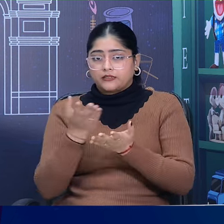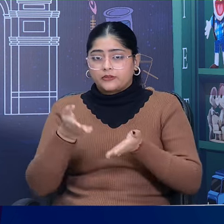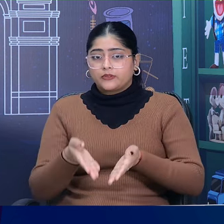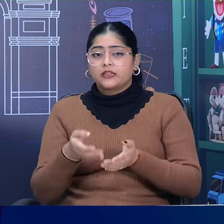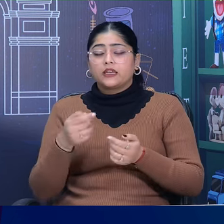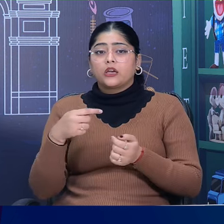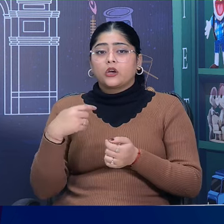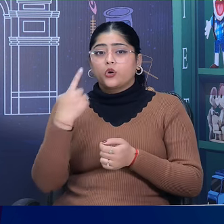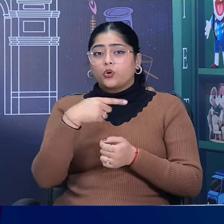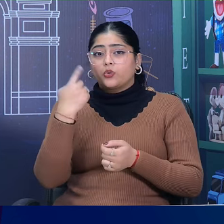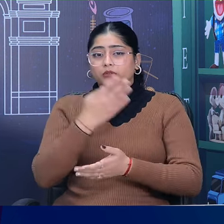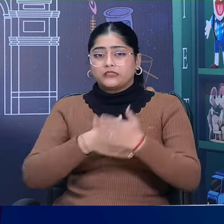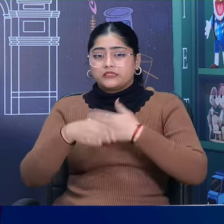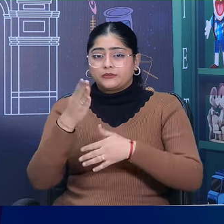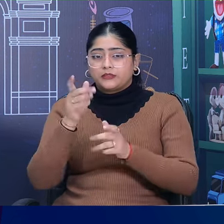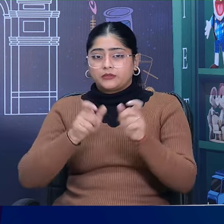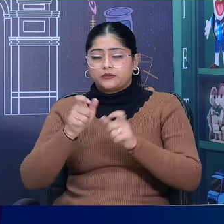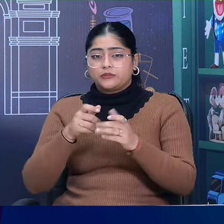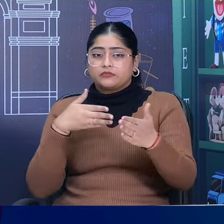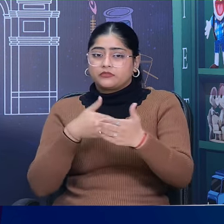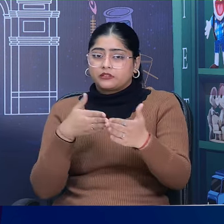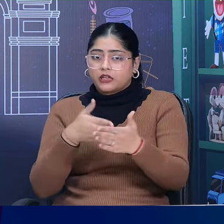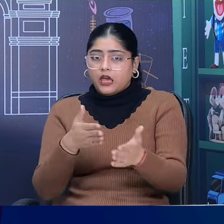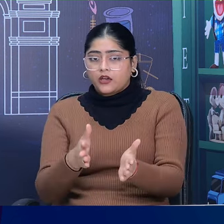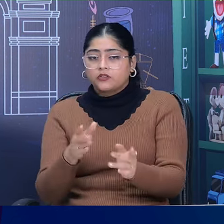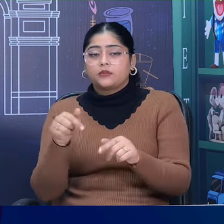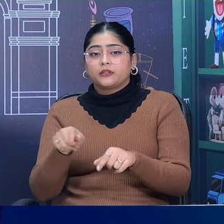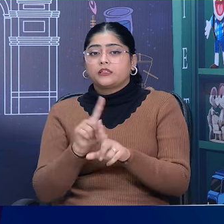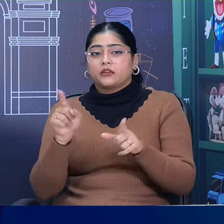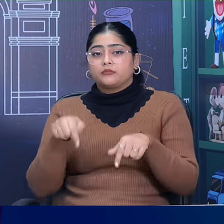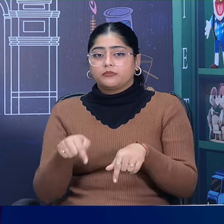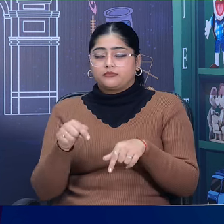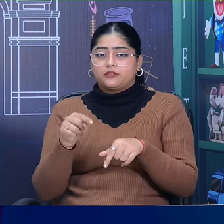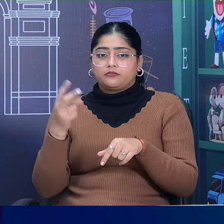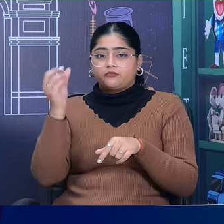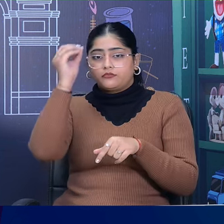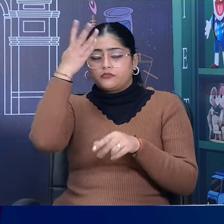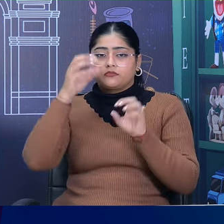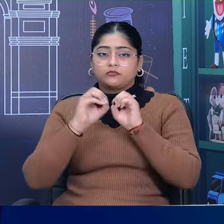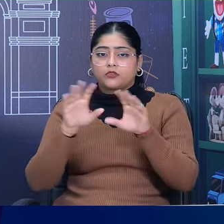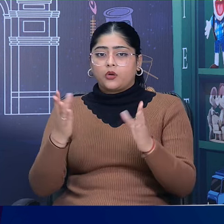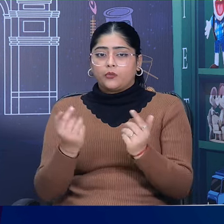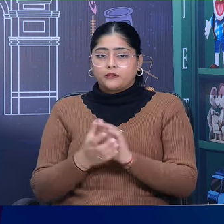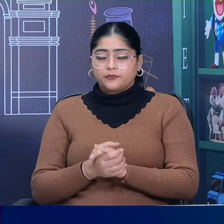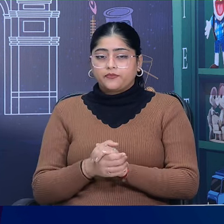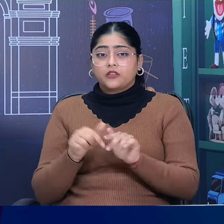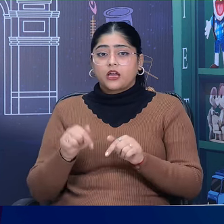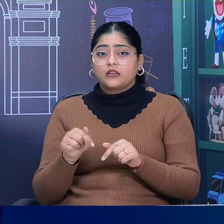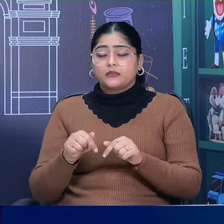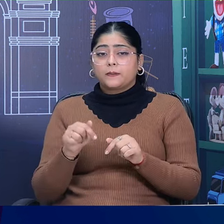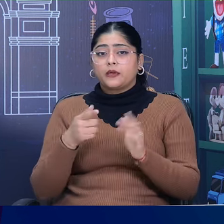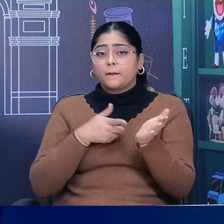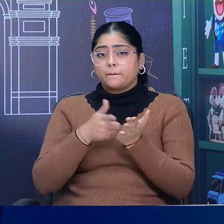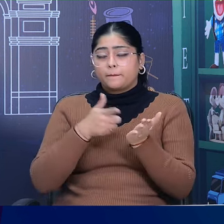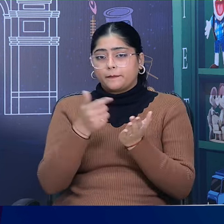अक्षमता से गुजर रहे हैं वह भी इन विषयों को पढ़कर अपनी जानकारी को बढ़ा सकते हैं तो आज पंचायती राज विषय पर बात करने के लिए